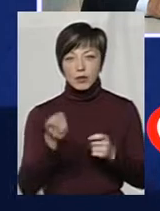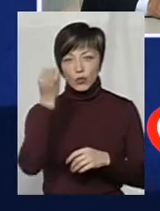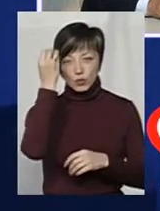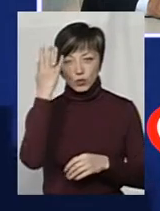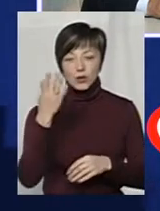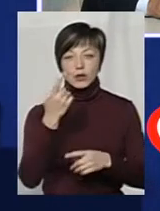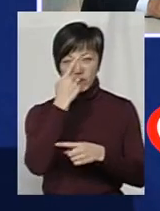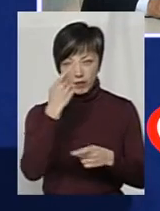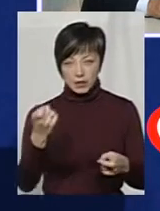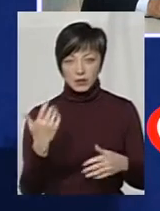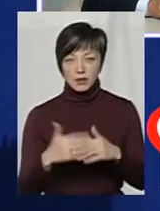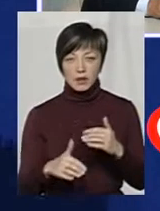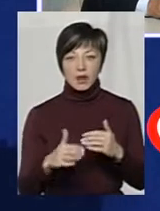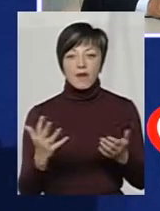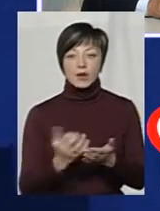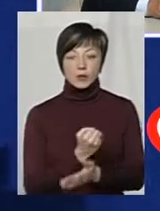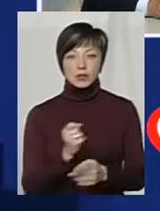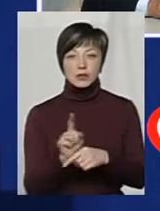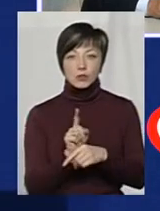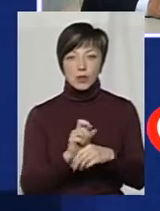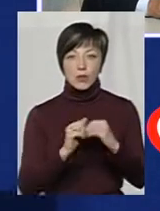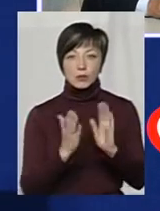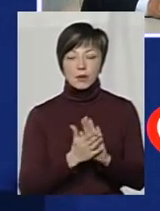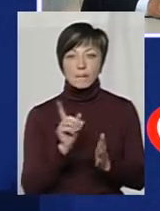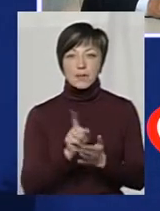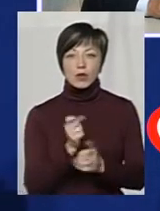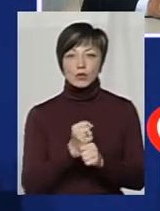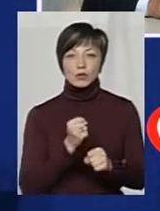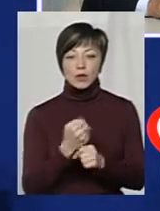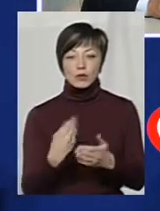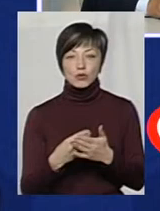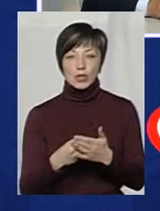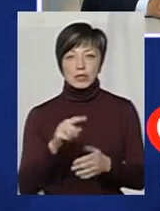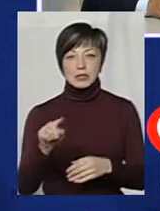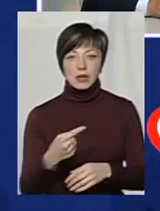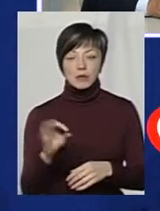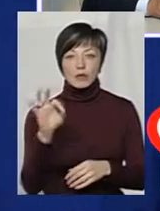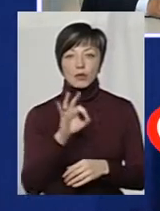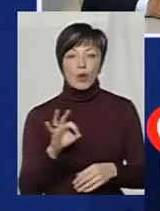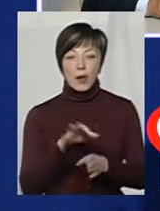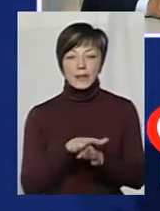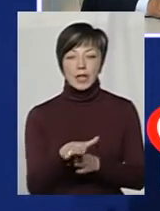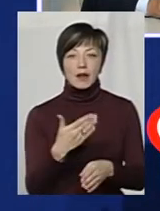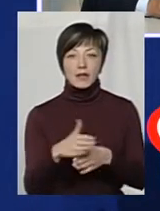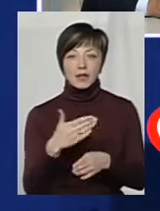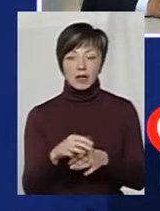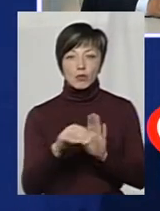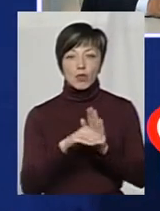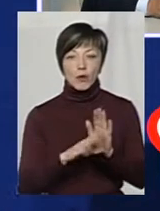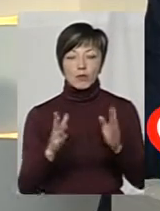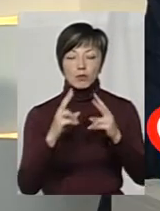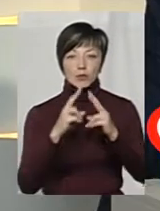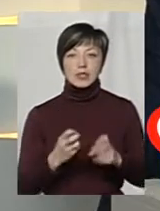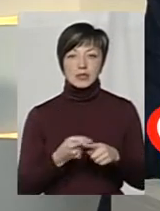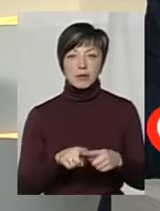культури доведений. Виходячи з граничних обсягів, вони мають розробити бюджетний запит. Що стосується капітальних видатків і програм, ми будемо